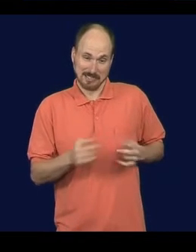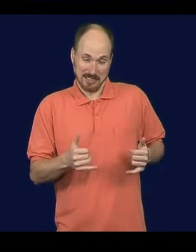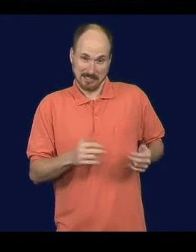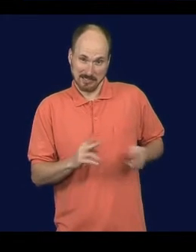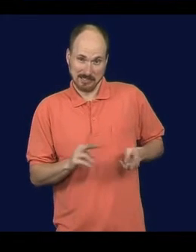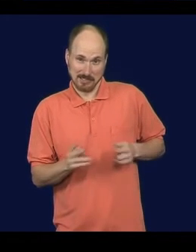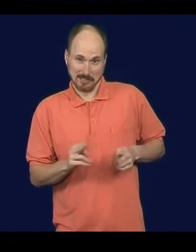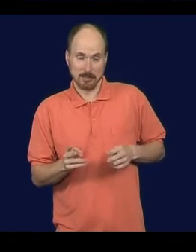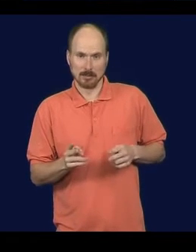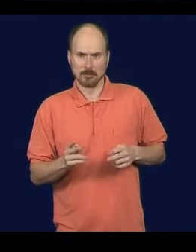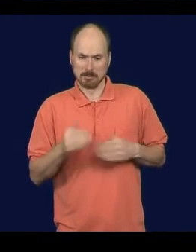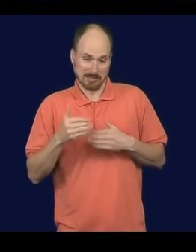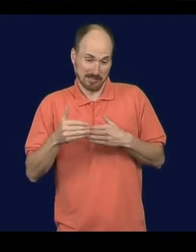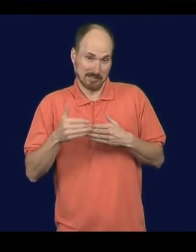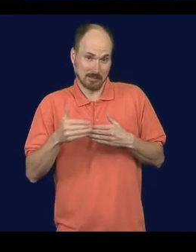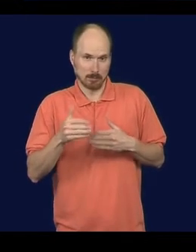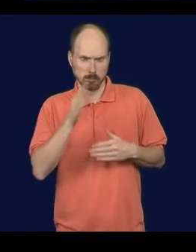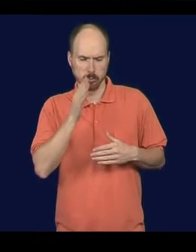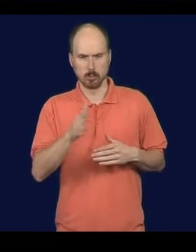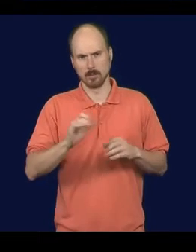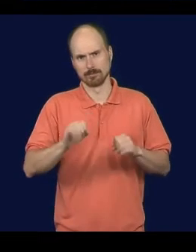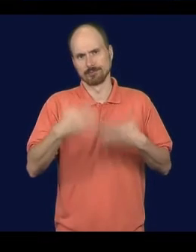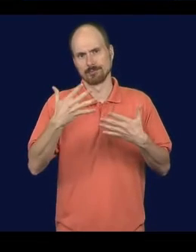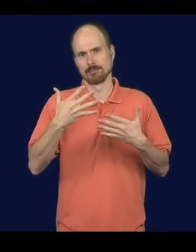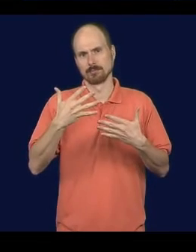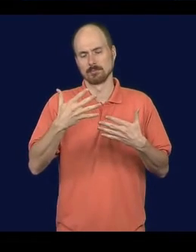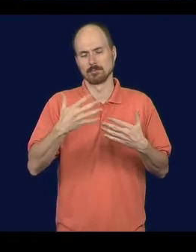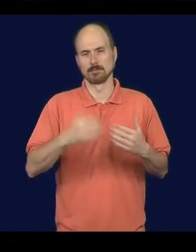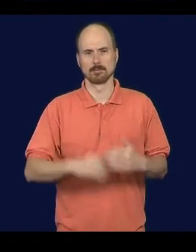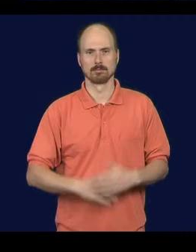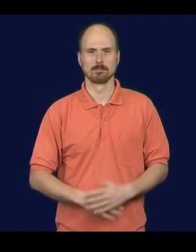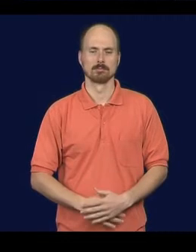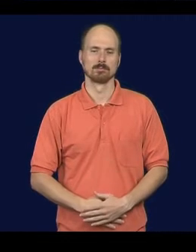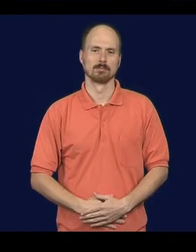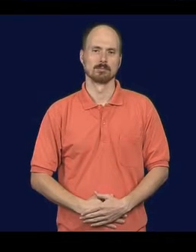pomocí si na PC nastaví například